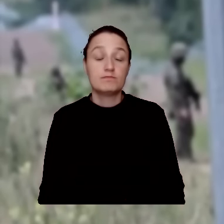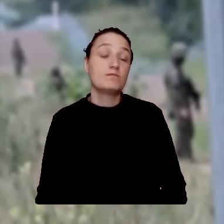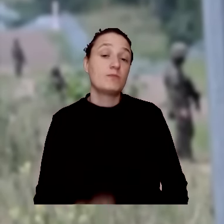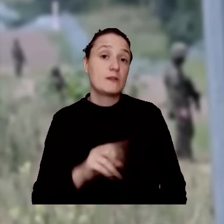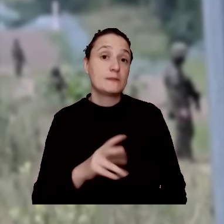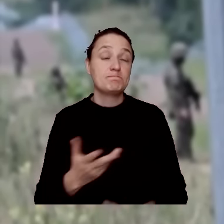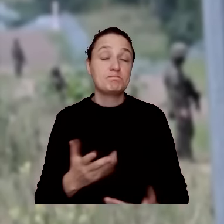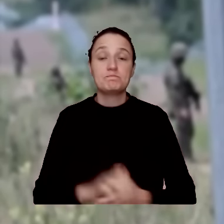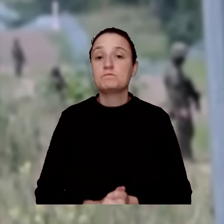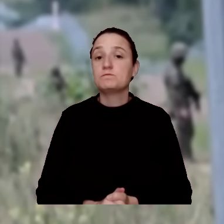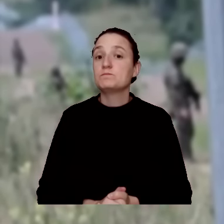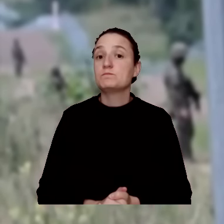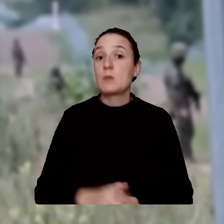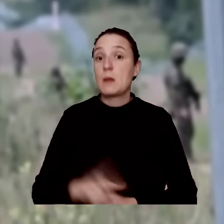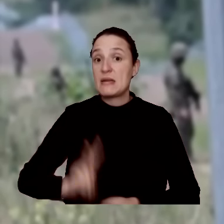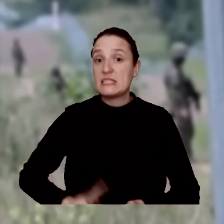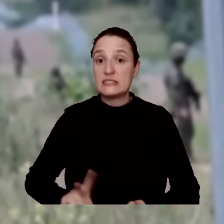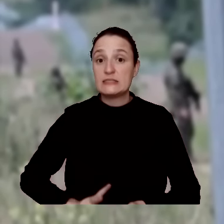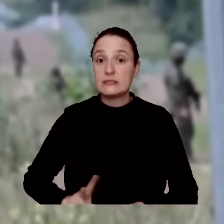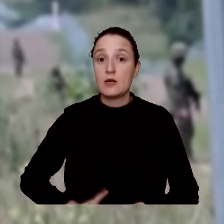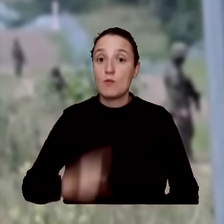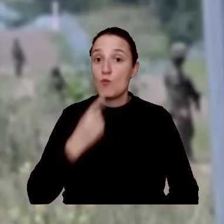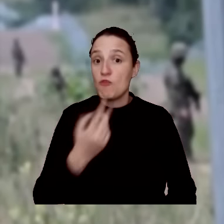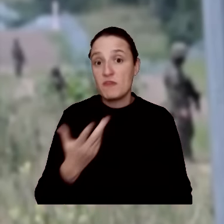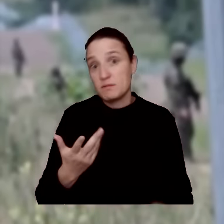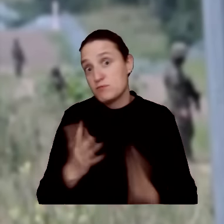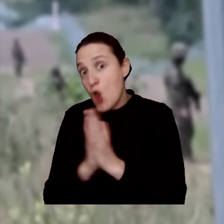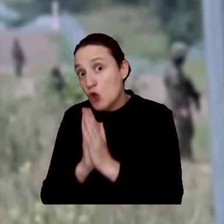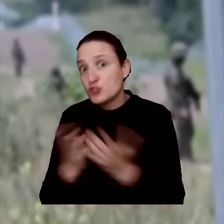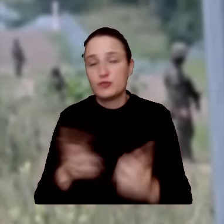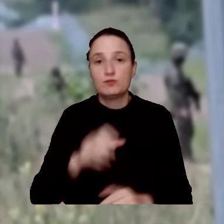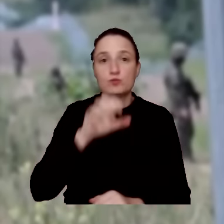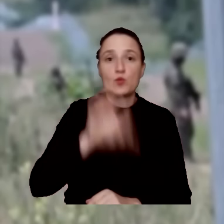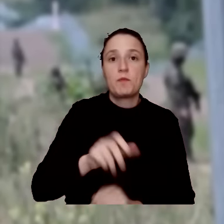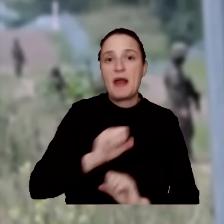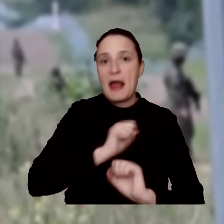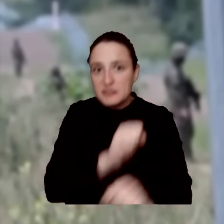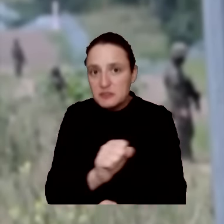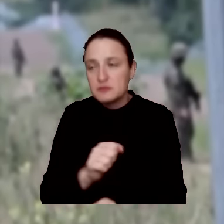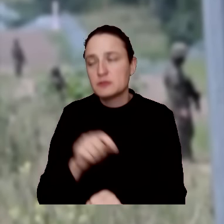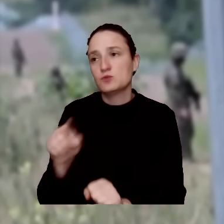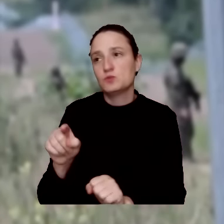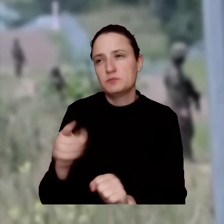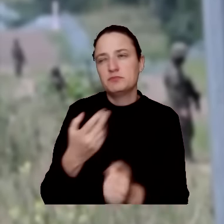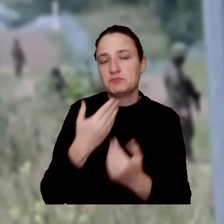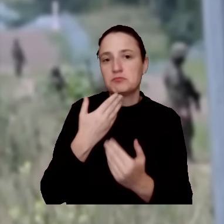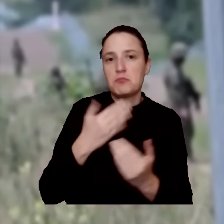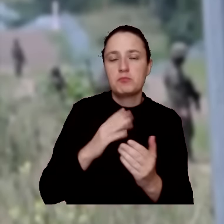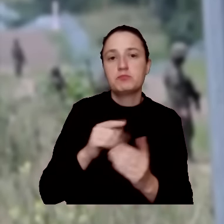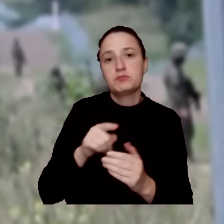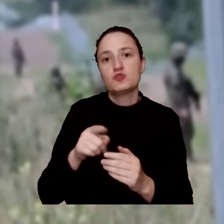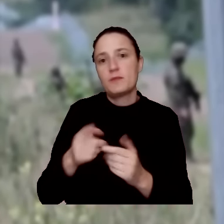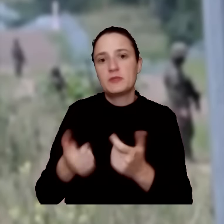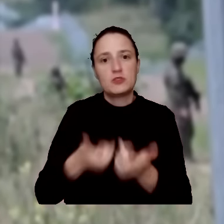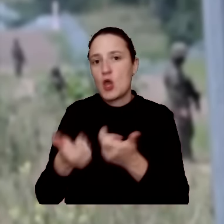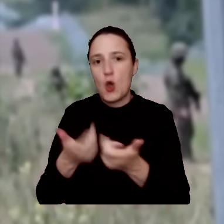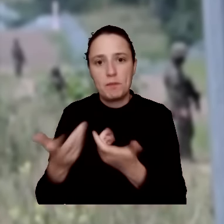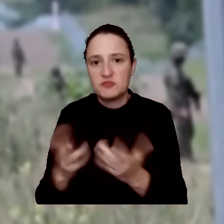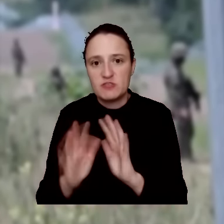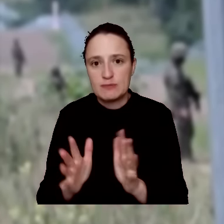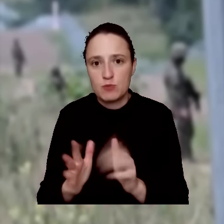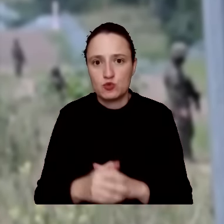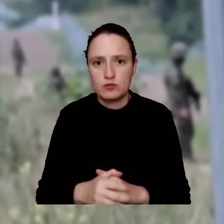Pan minister mówi, czy prosi, tak, za pośrednictwem telewizji o zawrócenie z tej drogi. A trzeba